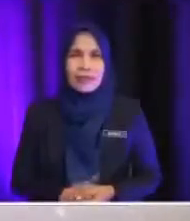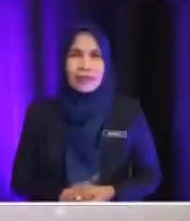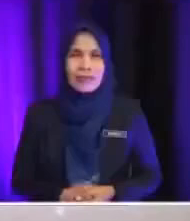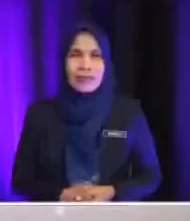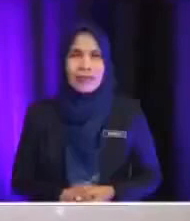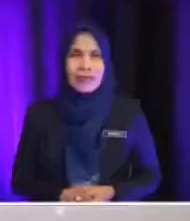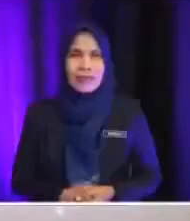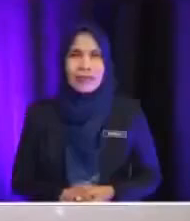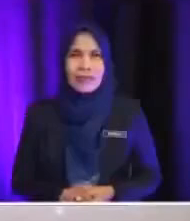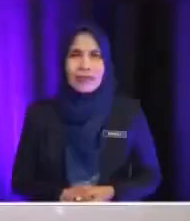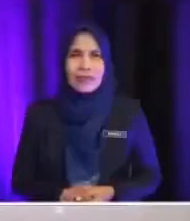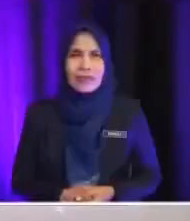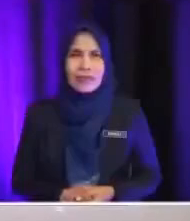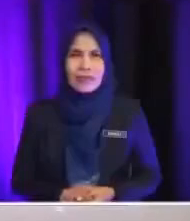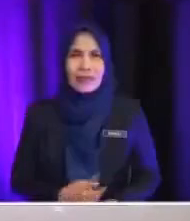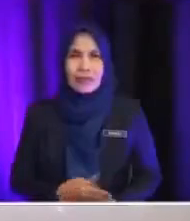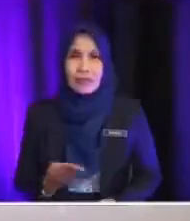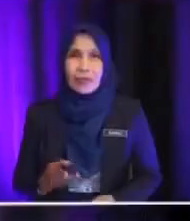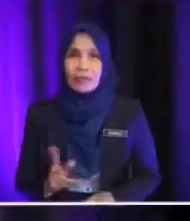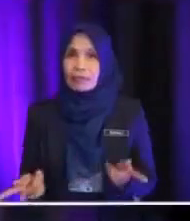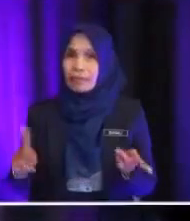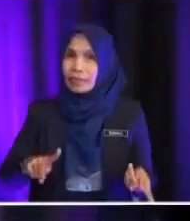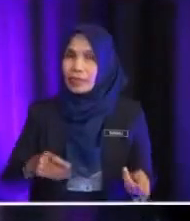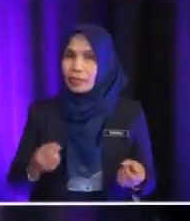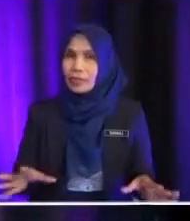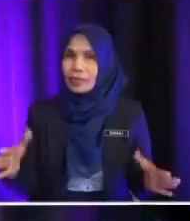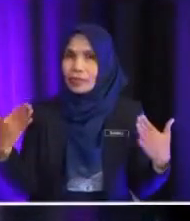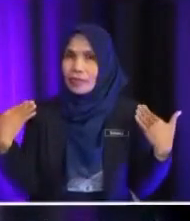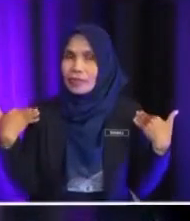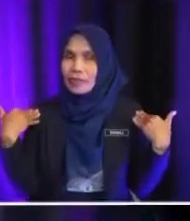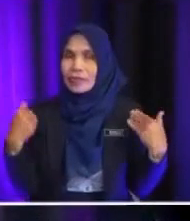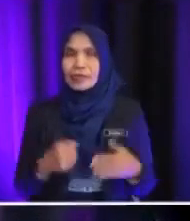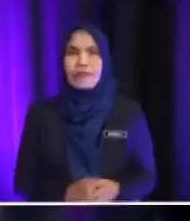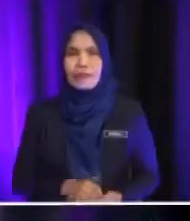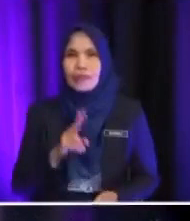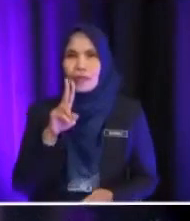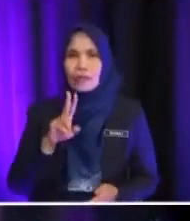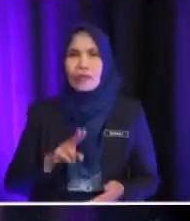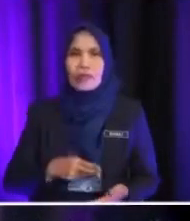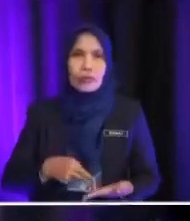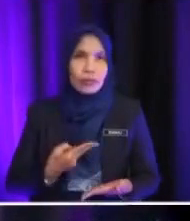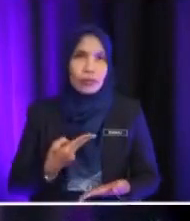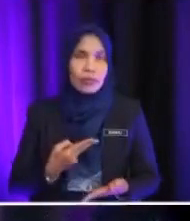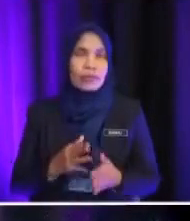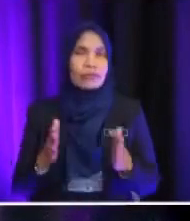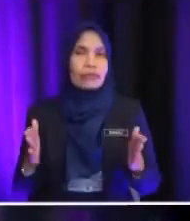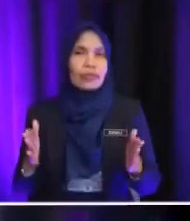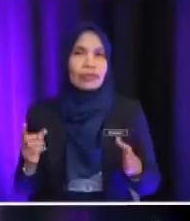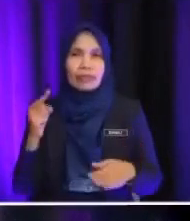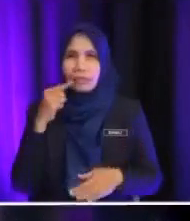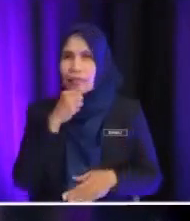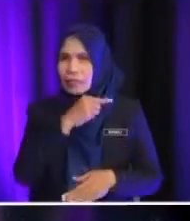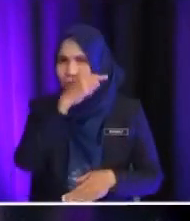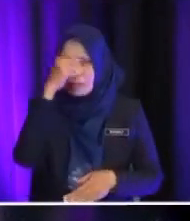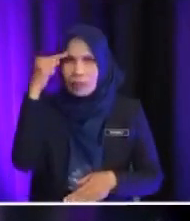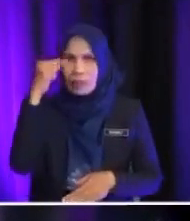Okey. Bahan kisar dah ada. Kita dah ada dua sudu besar lada hitam. Seterusnya cikgu. Seterusnya kita herba sediakan